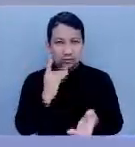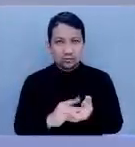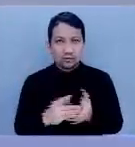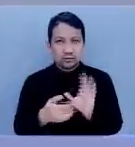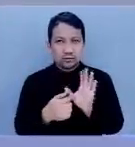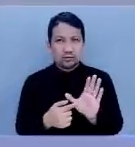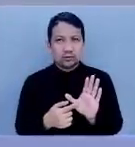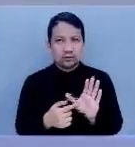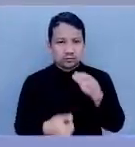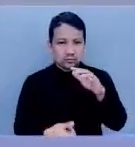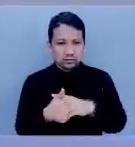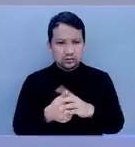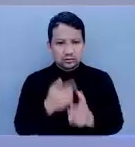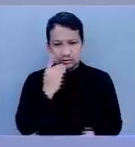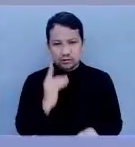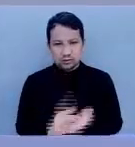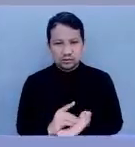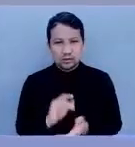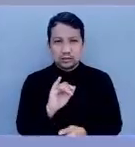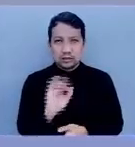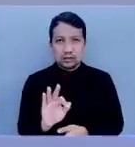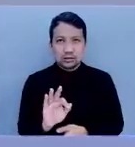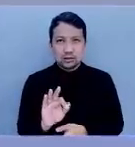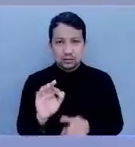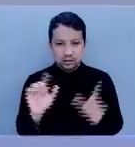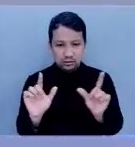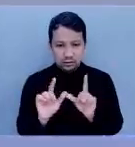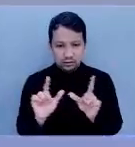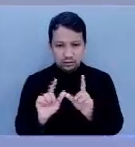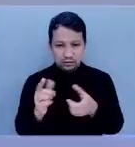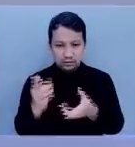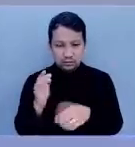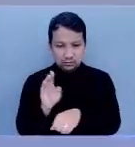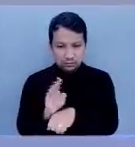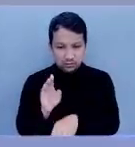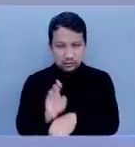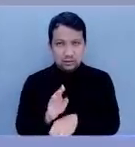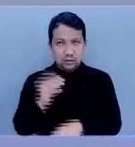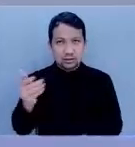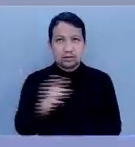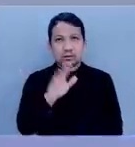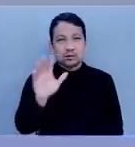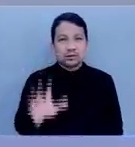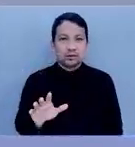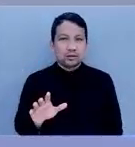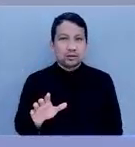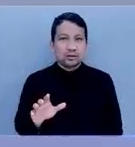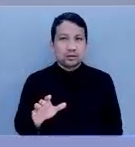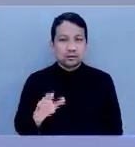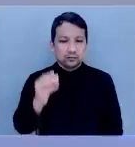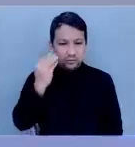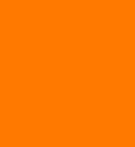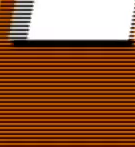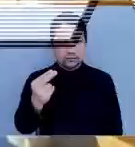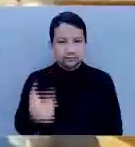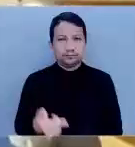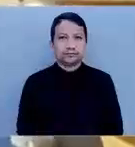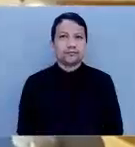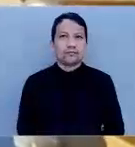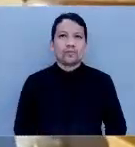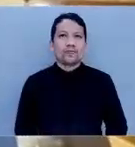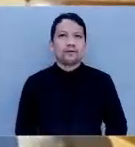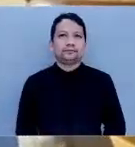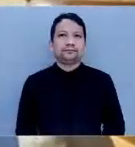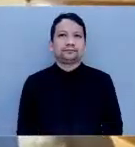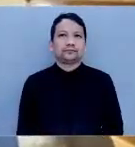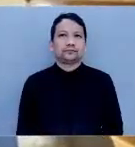namang maglabas ng dokumento Kung legal talaga silang nagnenegosyo nasa frontline ng balitang iyan si Maricel Halili